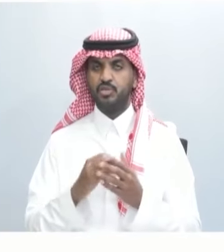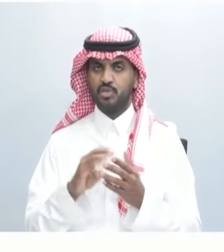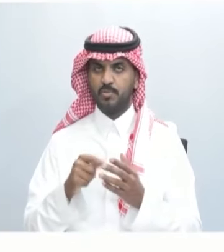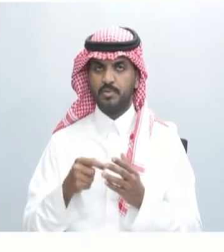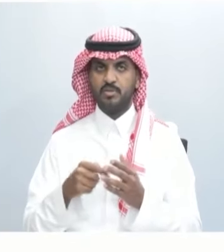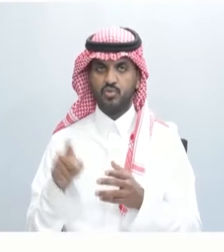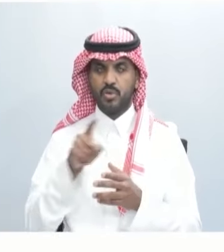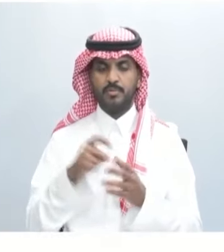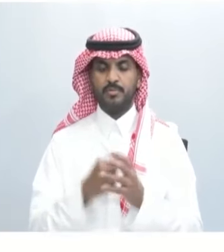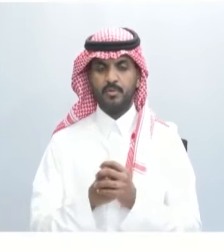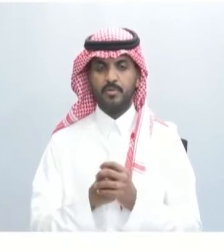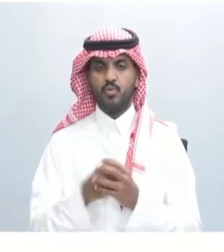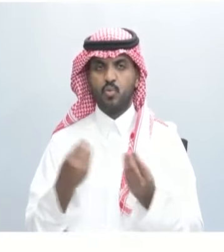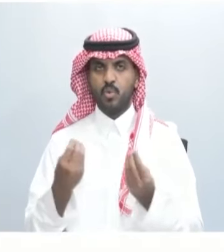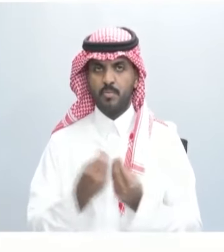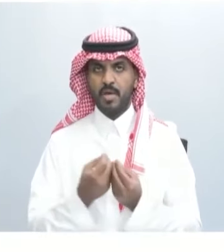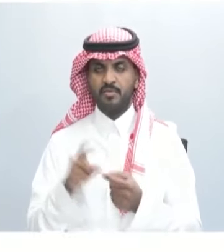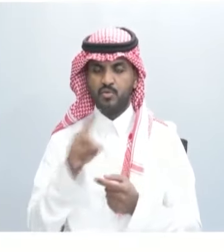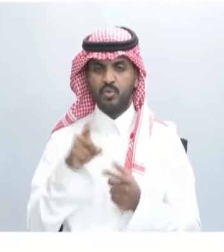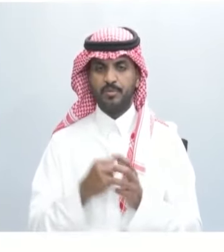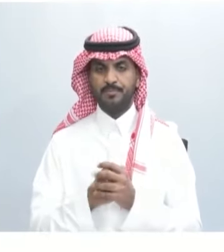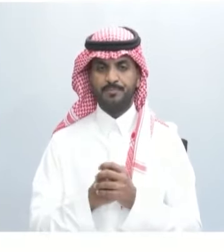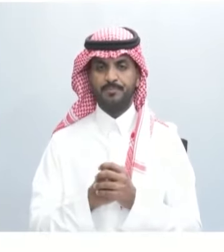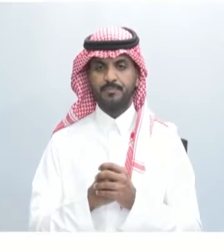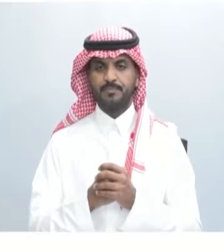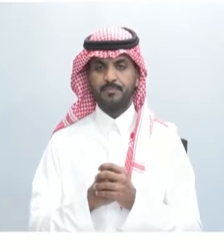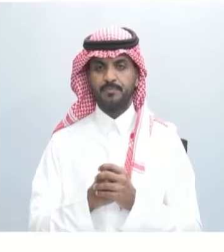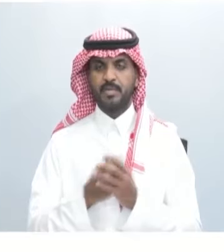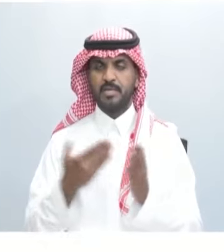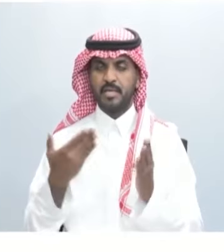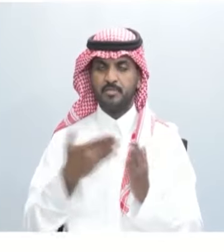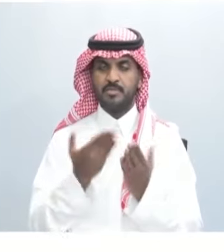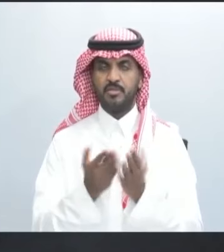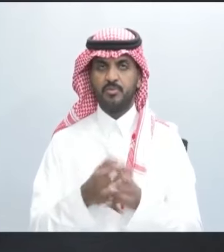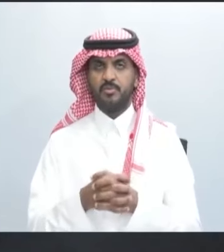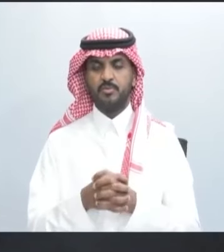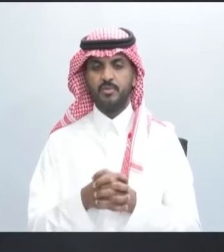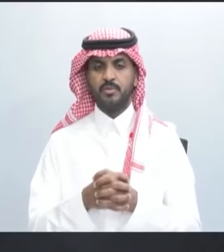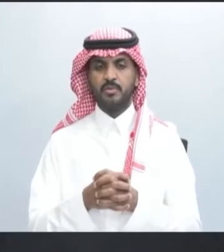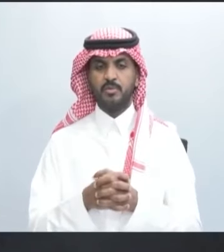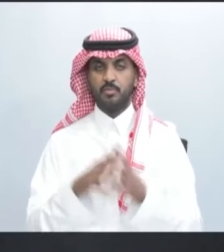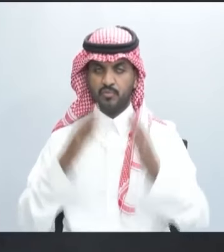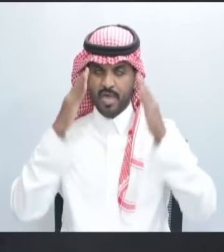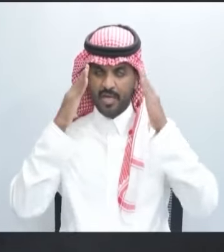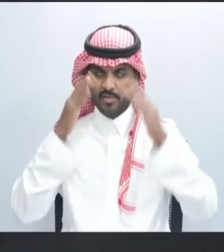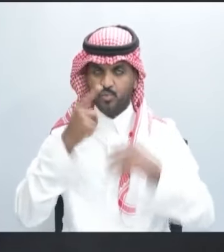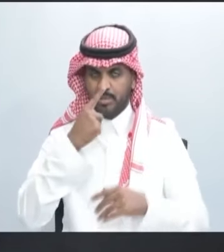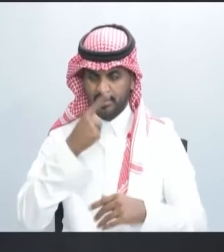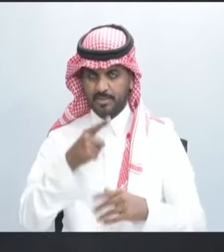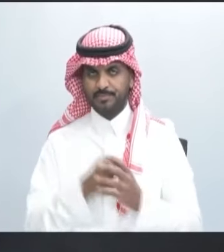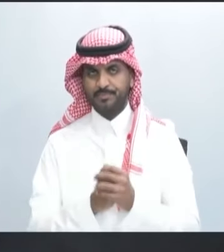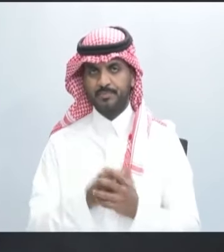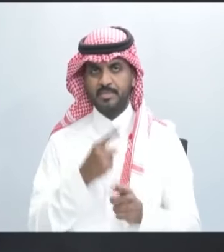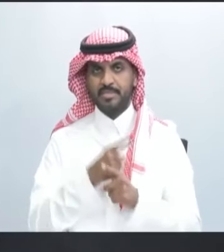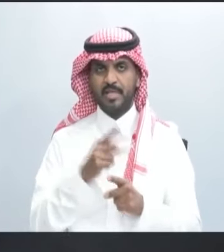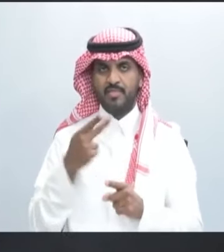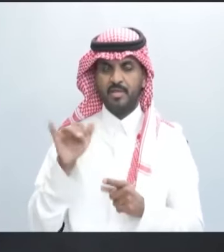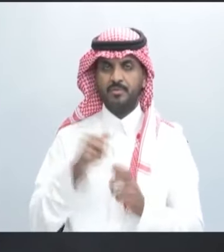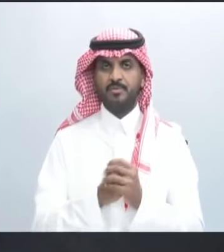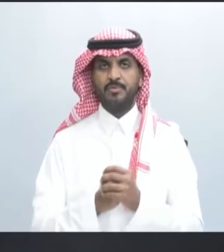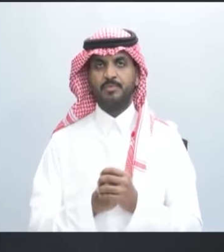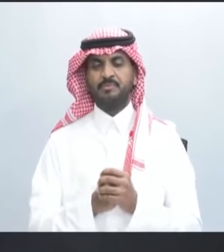اجبنا على هذا السؤال ومع هذا السؤال ابنائي وبناتي نكون وصلنا الى ختام درسنا لهذا اليوم تقبلوا فائق التحيه والاحترام